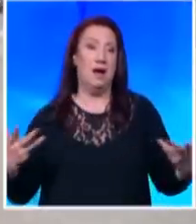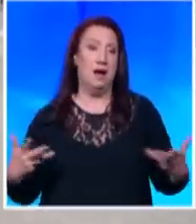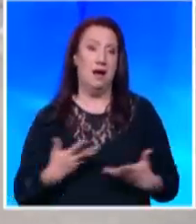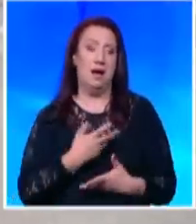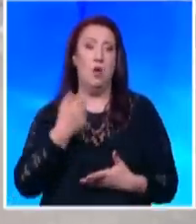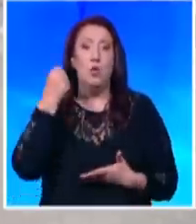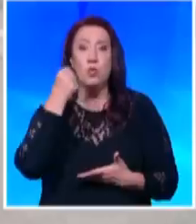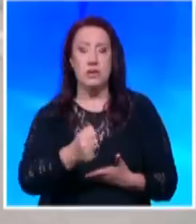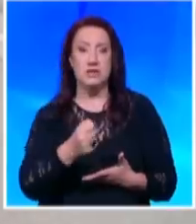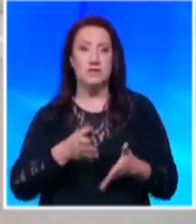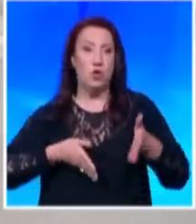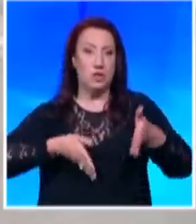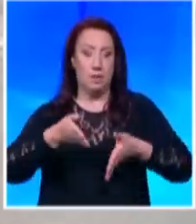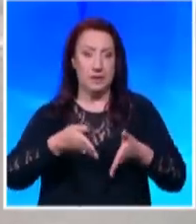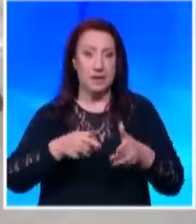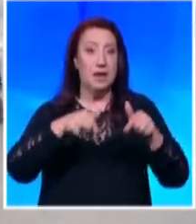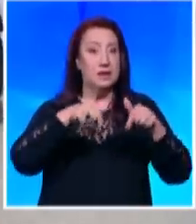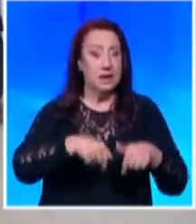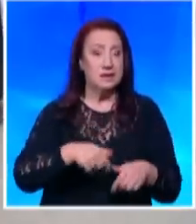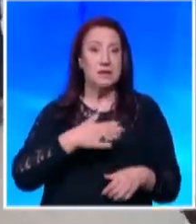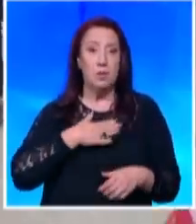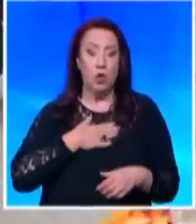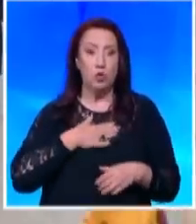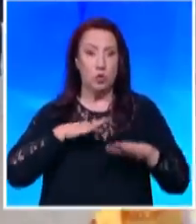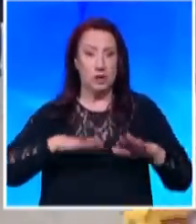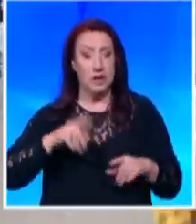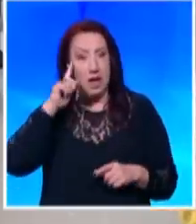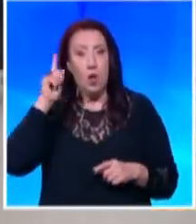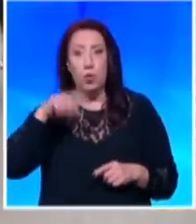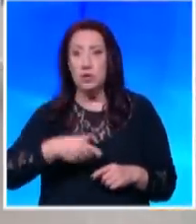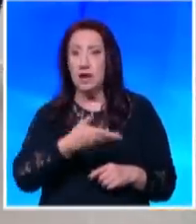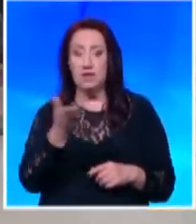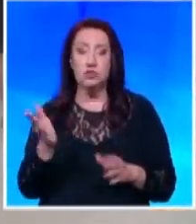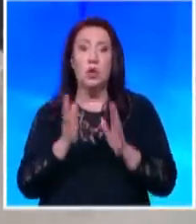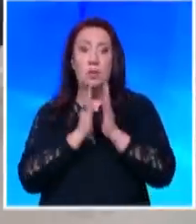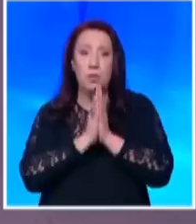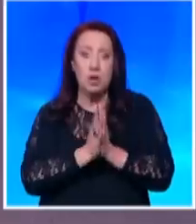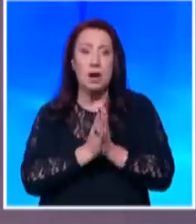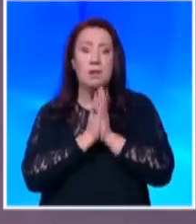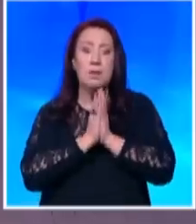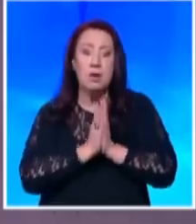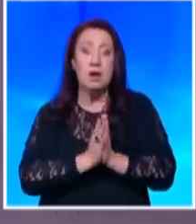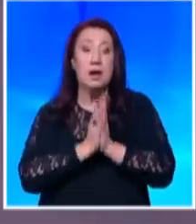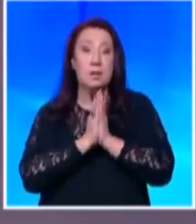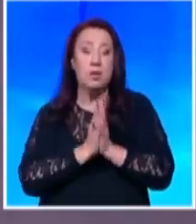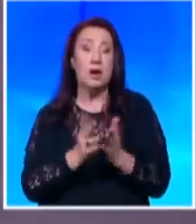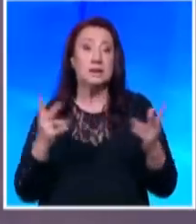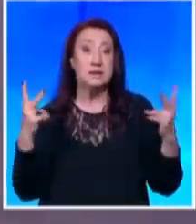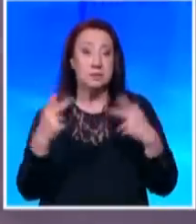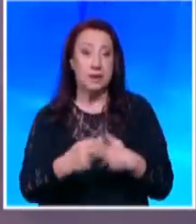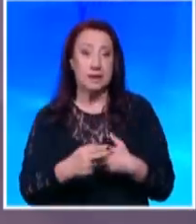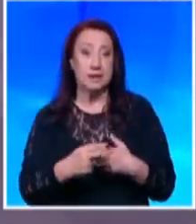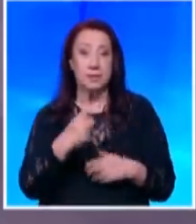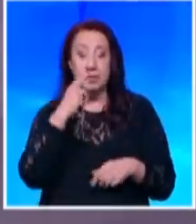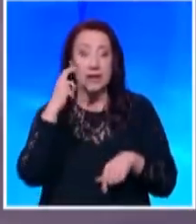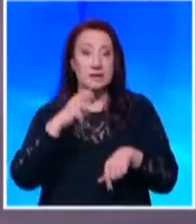Днеска беше моето дете, утре вашето. Моля ви, спрете ги. Спрете ги. Моля ви. Секунди преди Павлин да изгуби